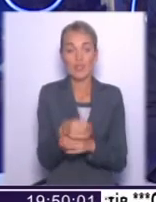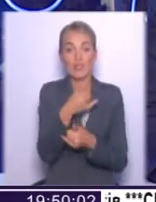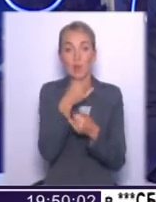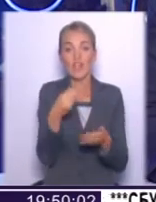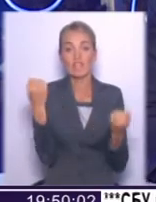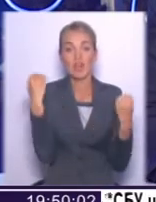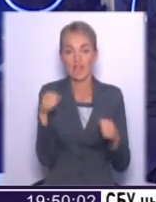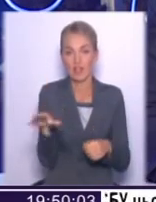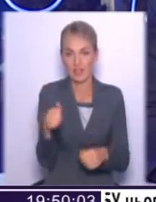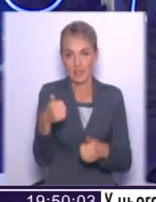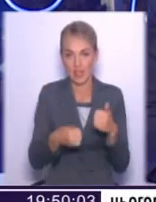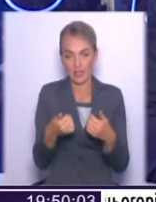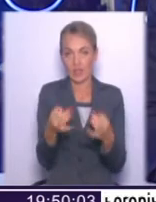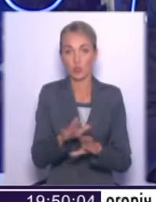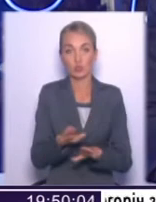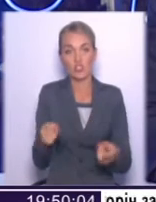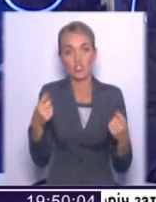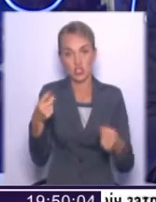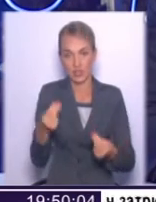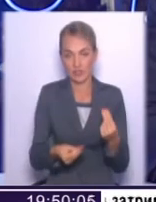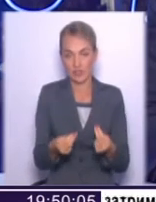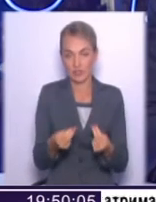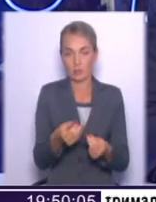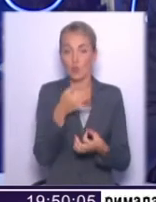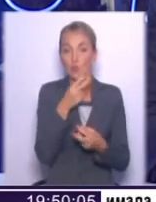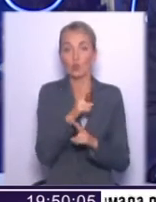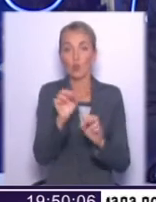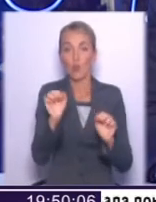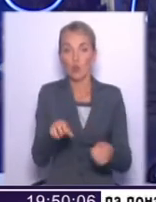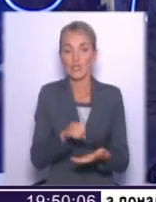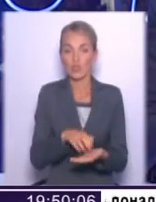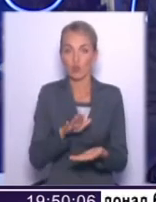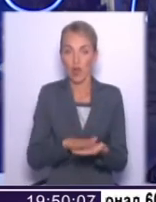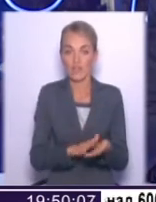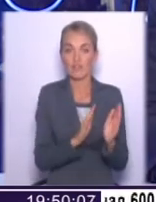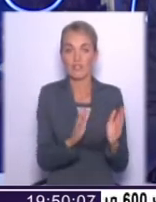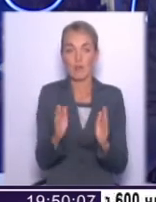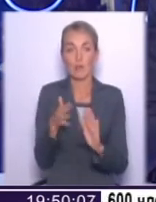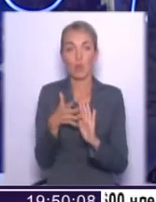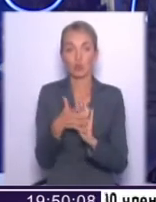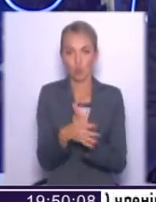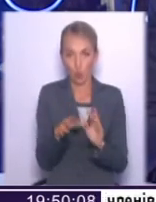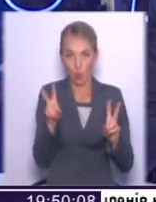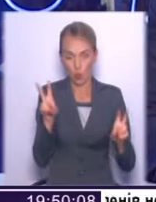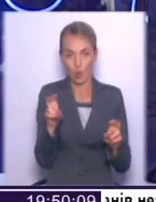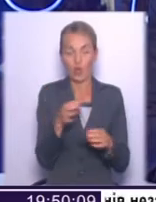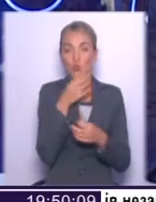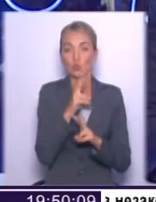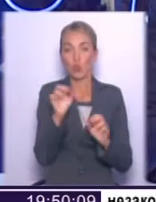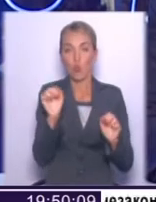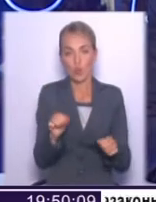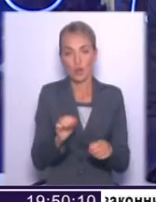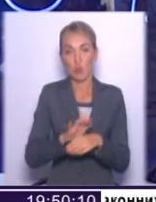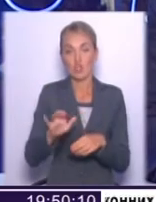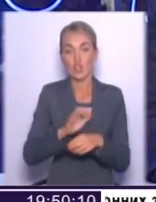тендери, просто не допускаючи до них інших гравців. Будь-хто може зареєструватися у системі ProZorro, будь-хто може постачати свої товари